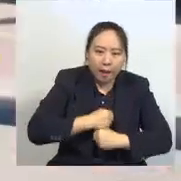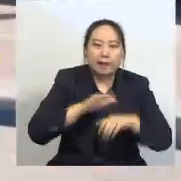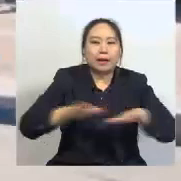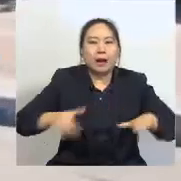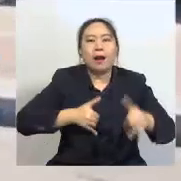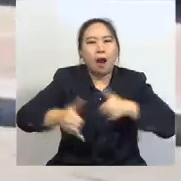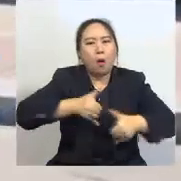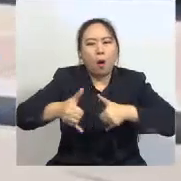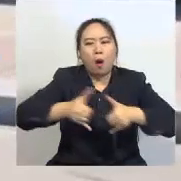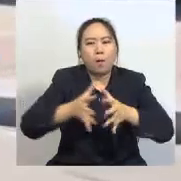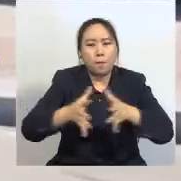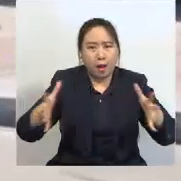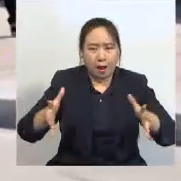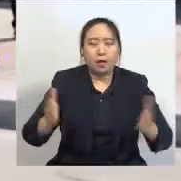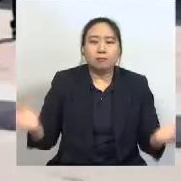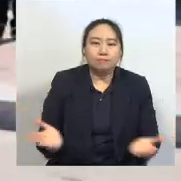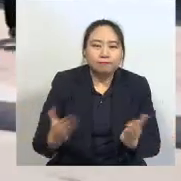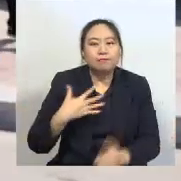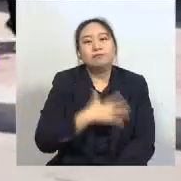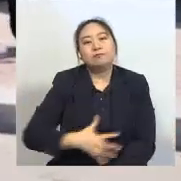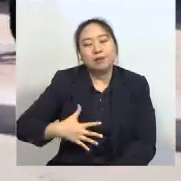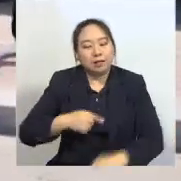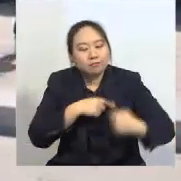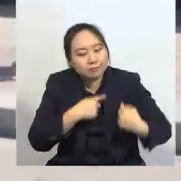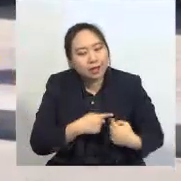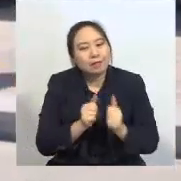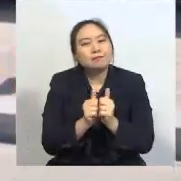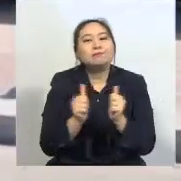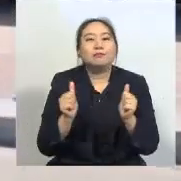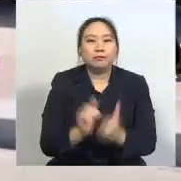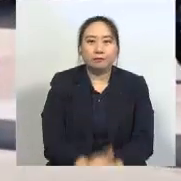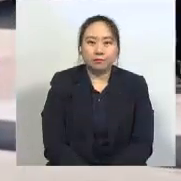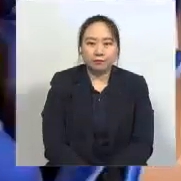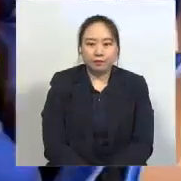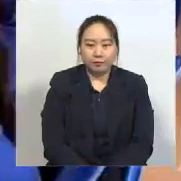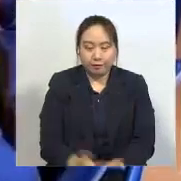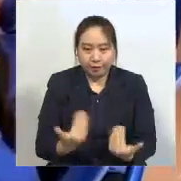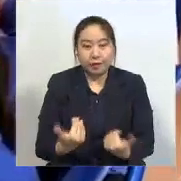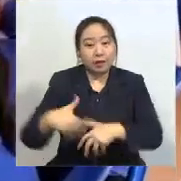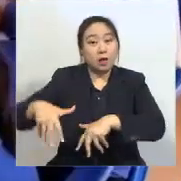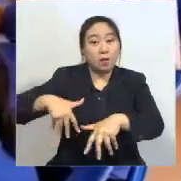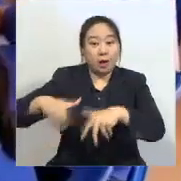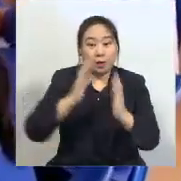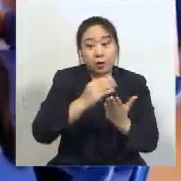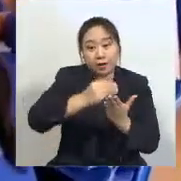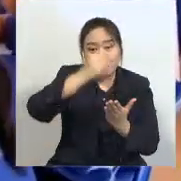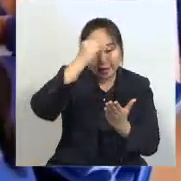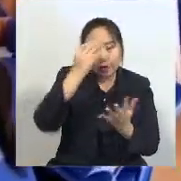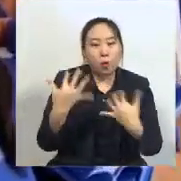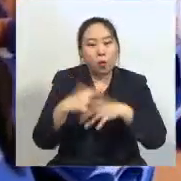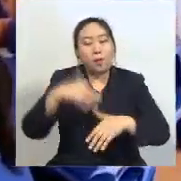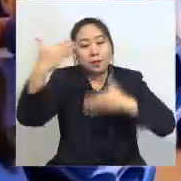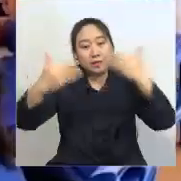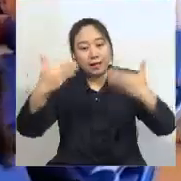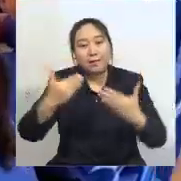ริการกันอย่างคึกคักเลยทีเดียวเสริมสร้างสุขภาพกายสุขภาพใจได้เป็นอย่างดีนะคะพร้อมกันนี้ชาวบ้านและก็นักเรียนในชุมชนยังได้ร่วมกันทำกิ